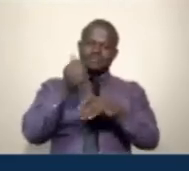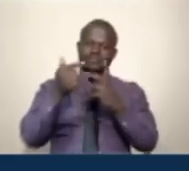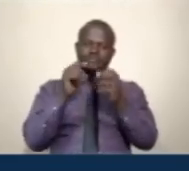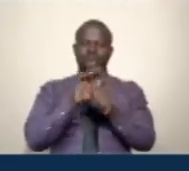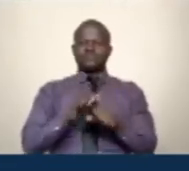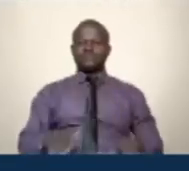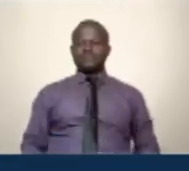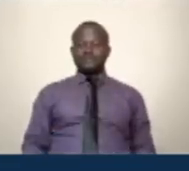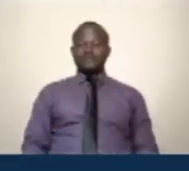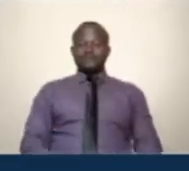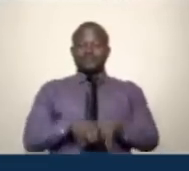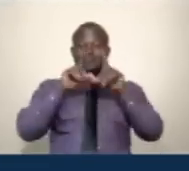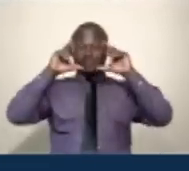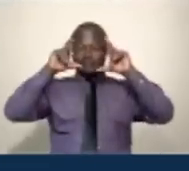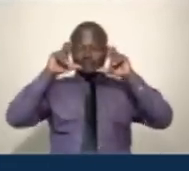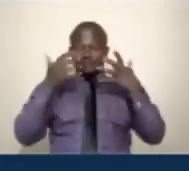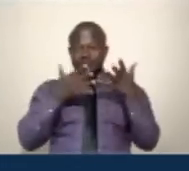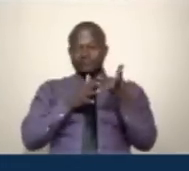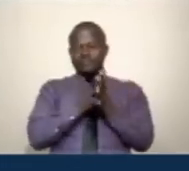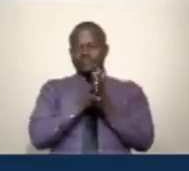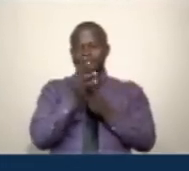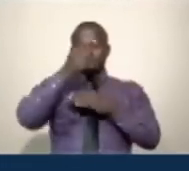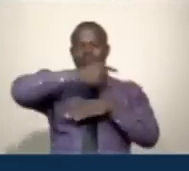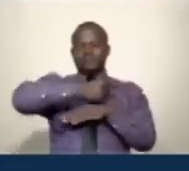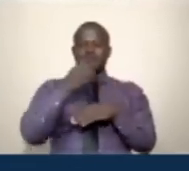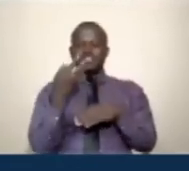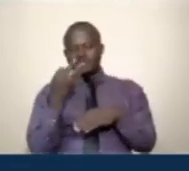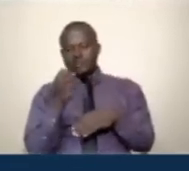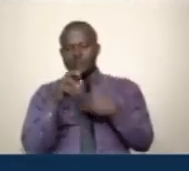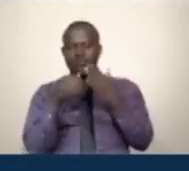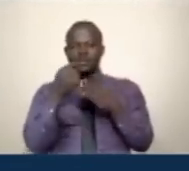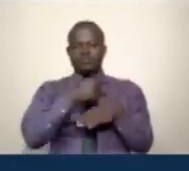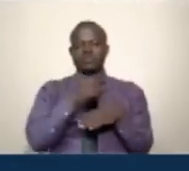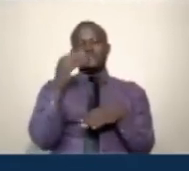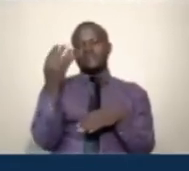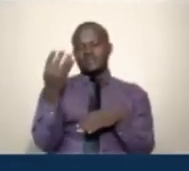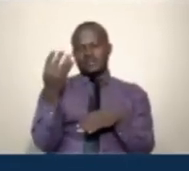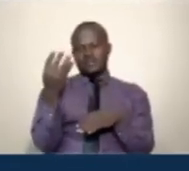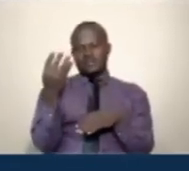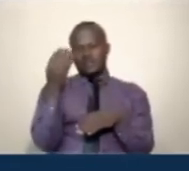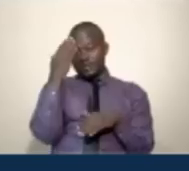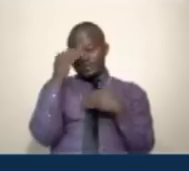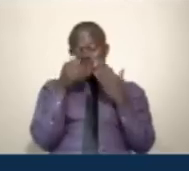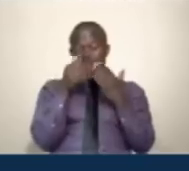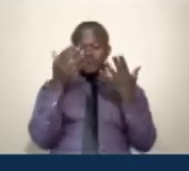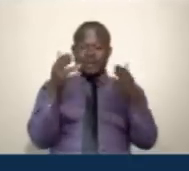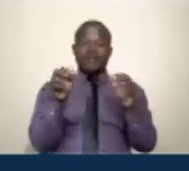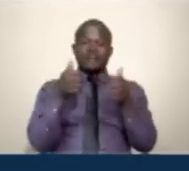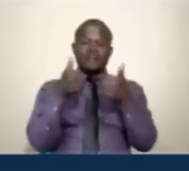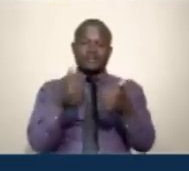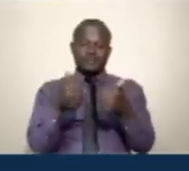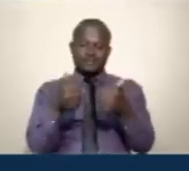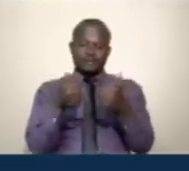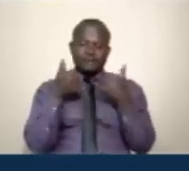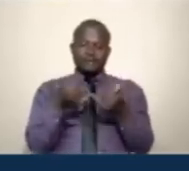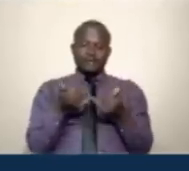Donc nk'iyo nk'ishusho ishobora kuntwara iminsi 3 cyangwa 4 ko yarangiye neza.